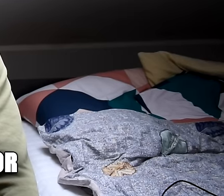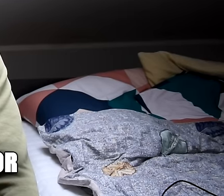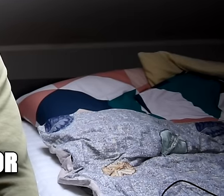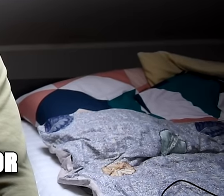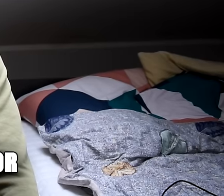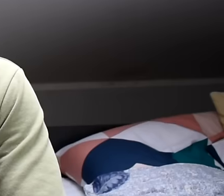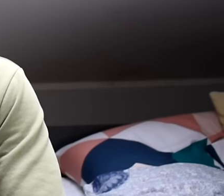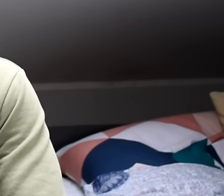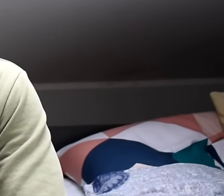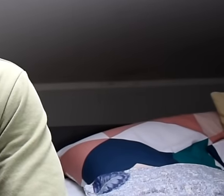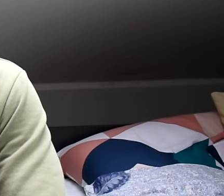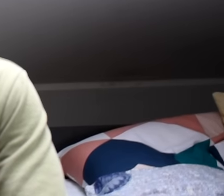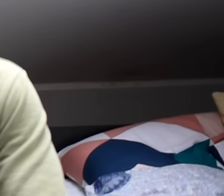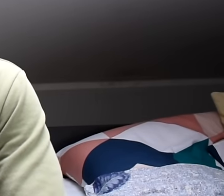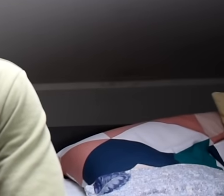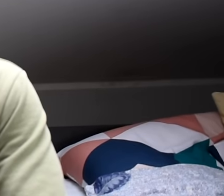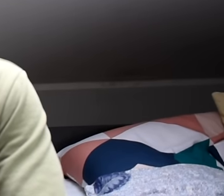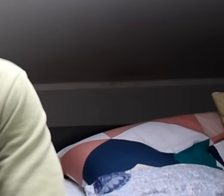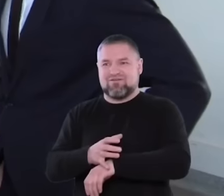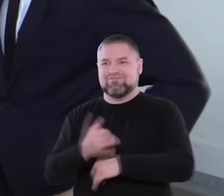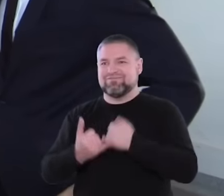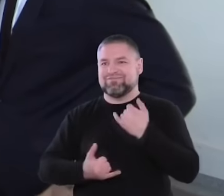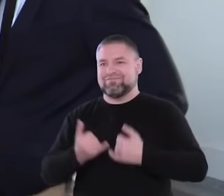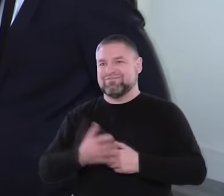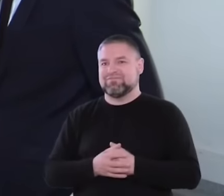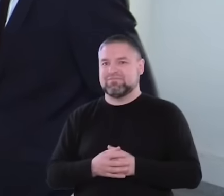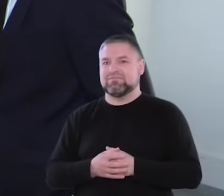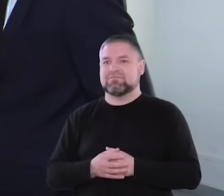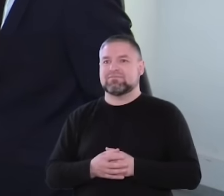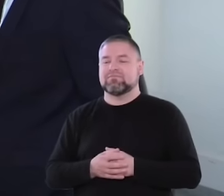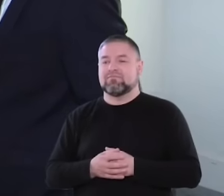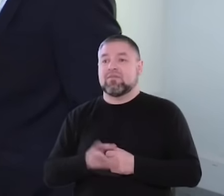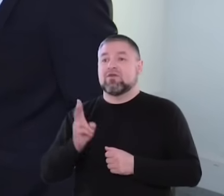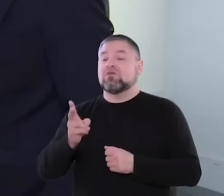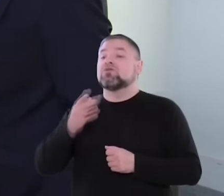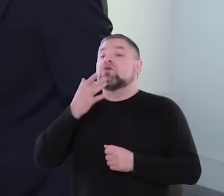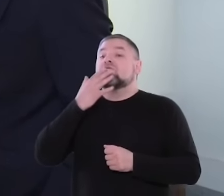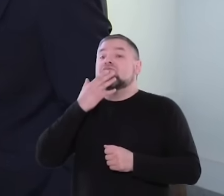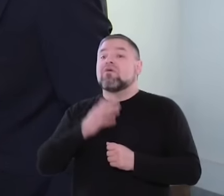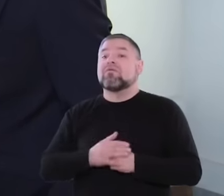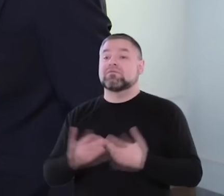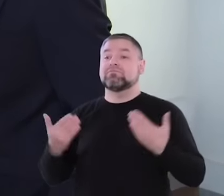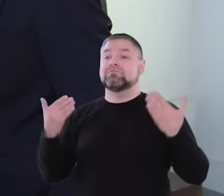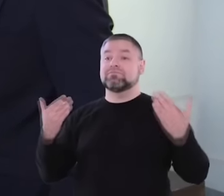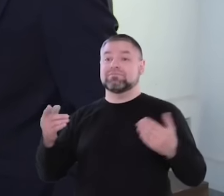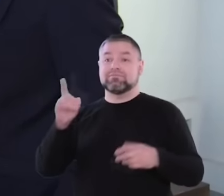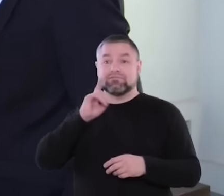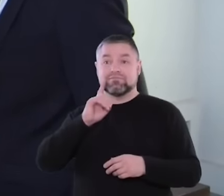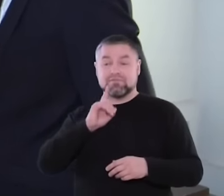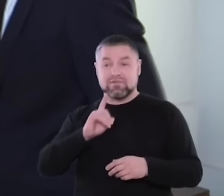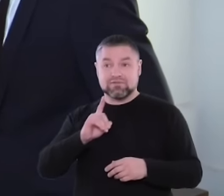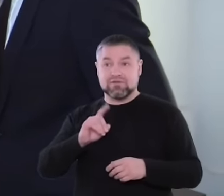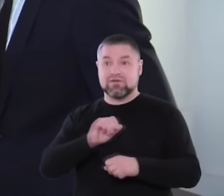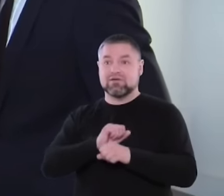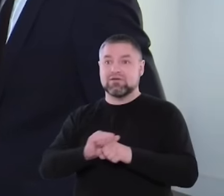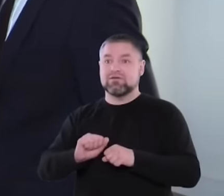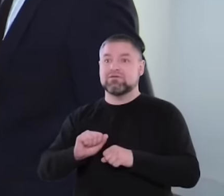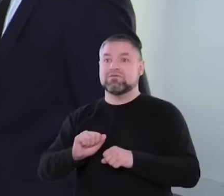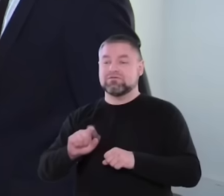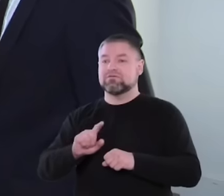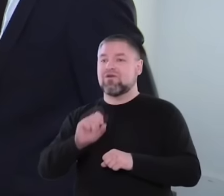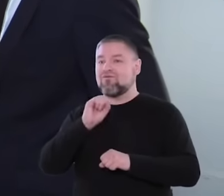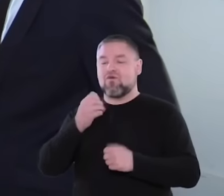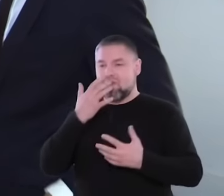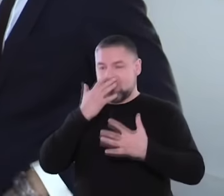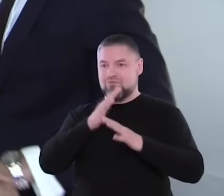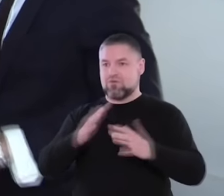Trochę większy sikor. Śmieszne mnie takie odzywki. Ktoś kiedyś powiedział, że elegancki mężczyzna wyróżnia się tym, że w ogóle się nie